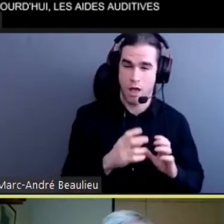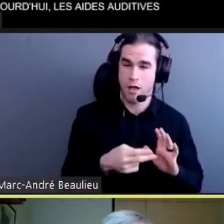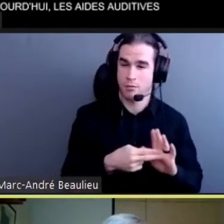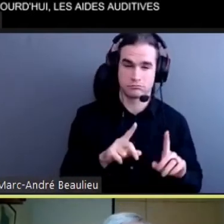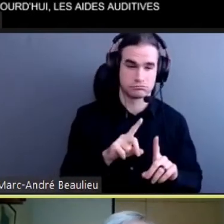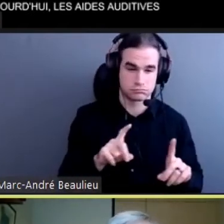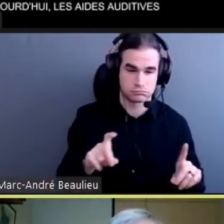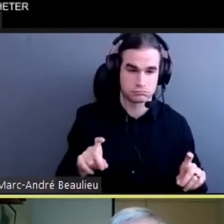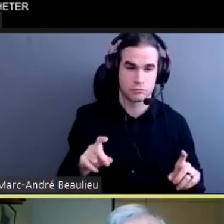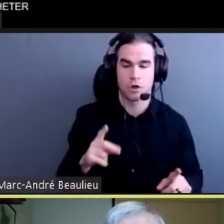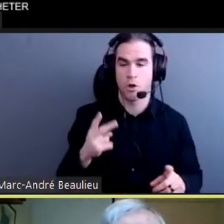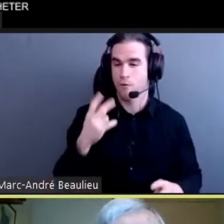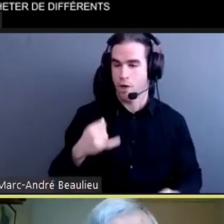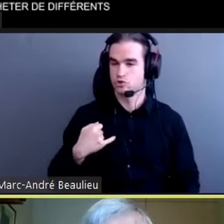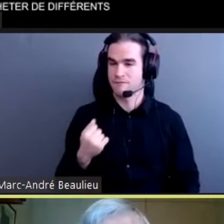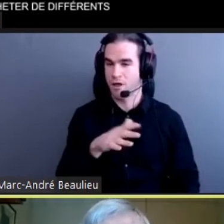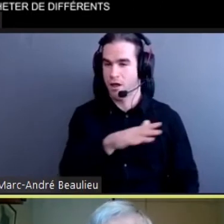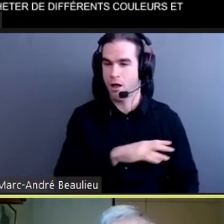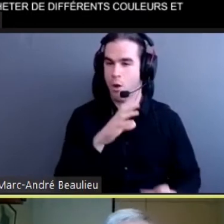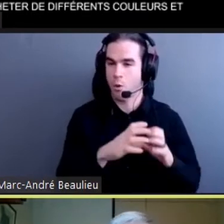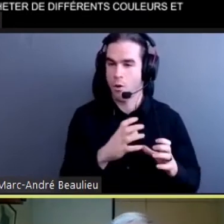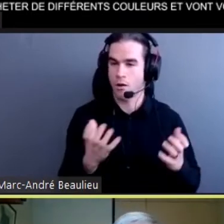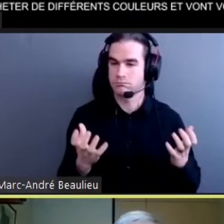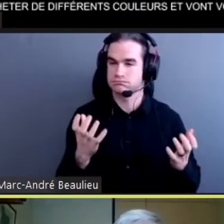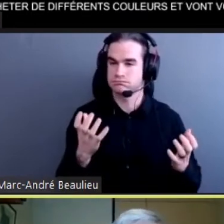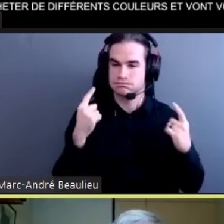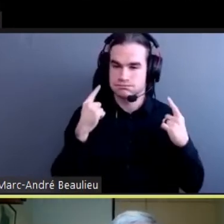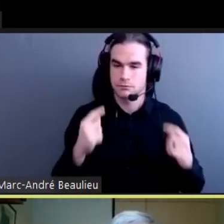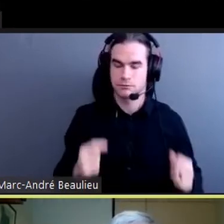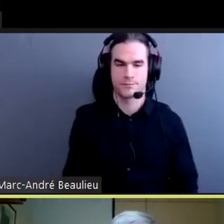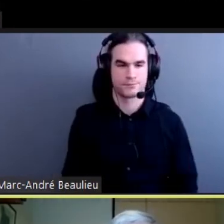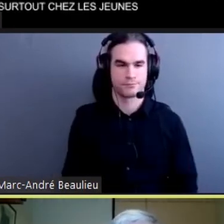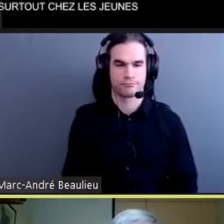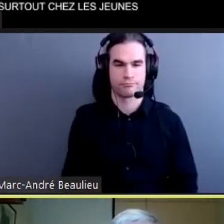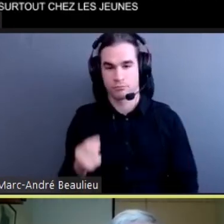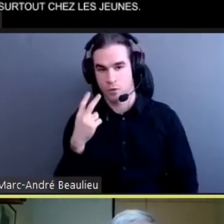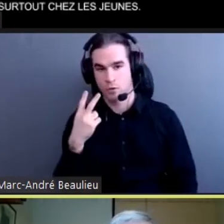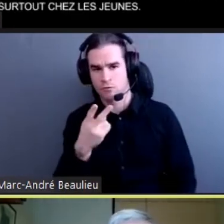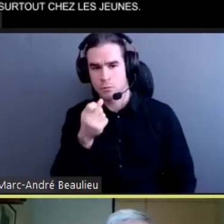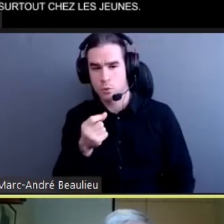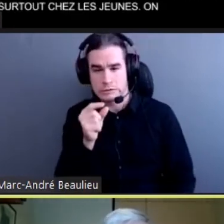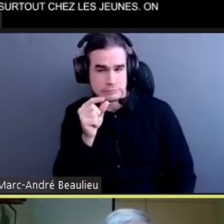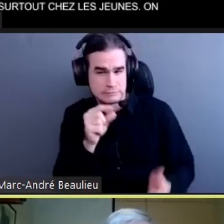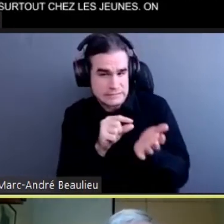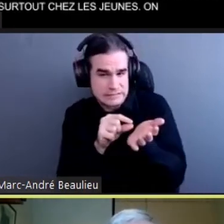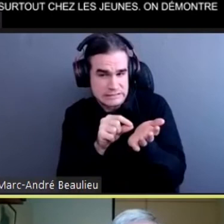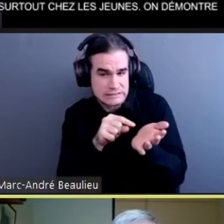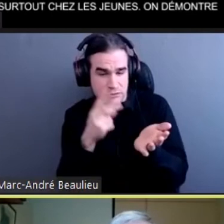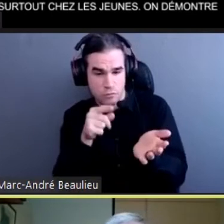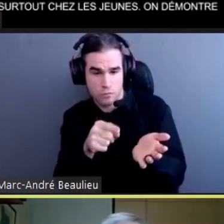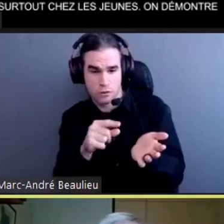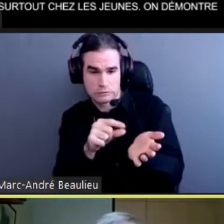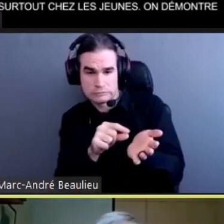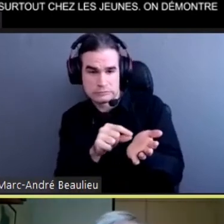ça surtout souvent chez les jeunes. Les aides, dans cette diapo-là, on démontre comment petit ça peut être une aide auditive. Souvent, quand